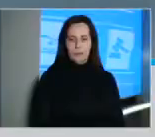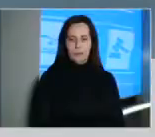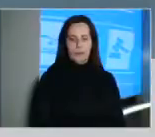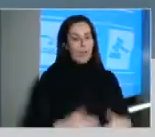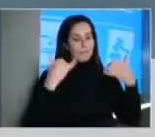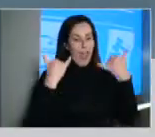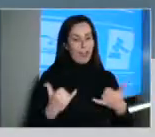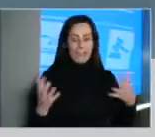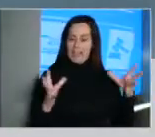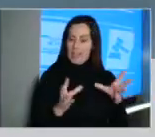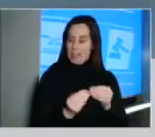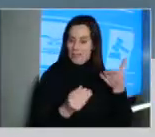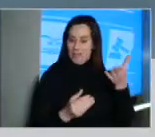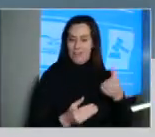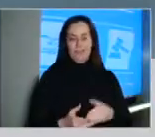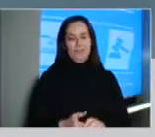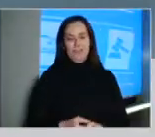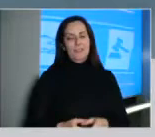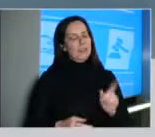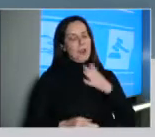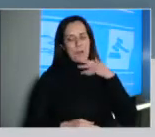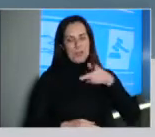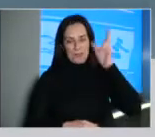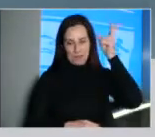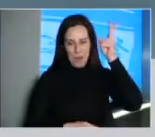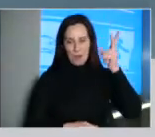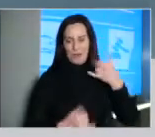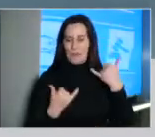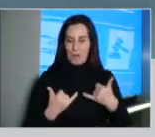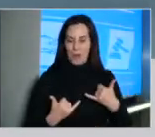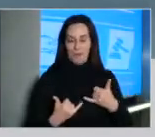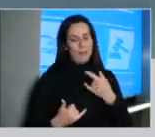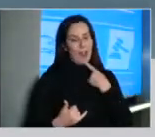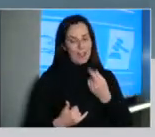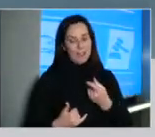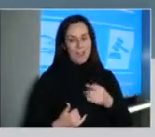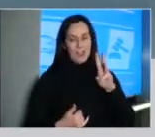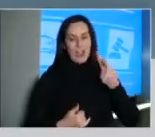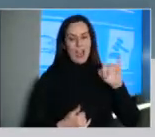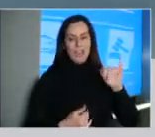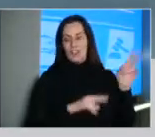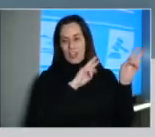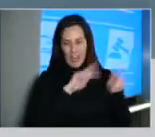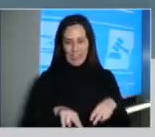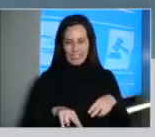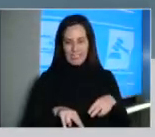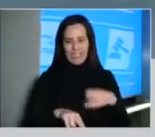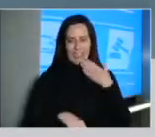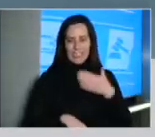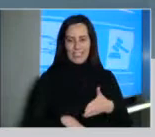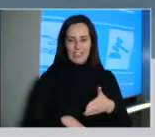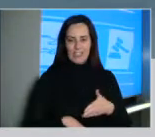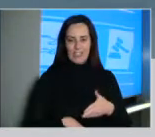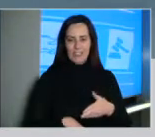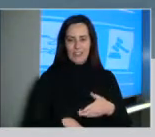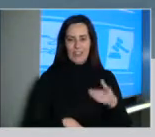וכעת אנחנו עוברים לפינה שחורגת מגבולות ישראל, והפעם אנחנו מדברים עם שני אלתרוביץ' שחזרה לישראל,